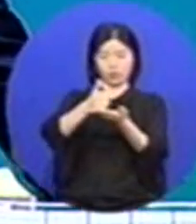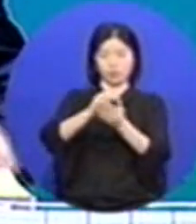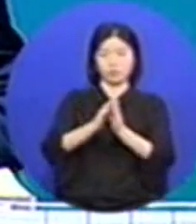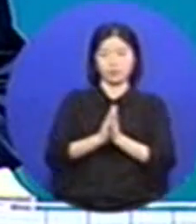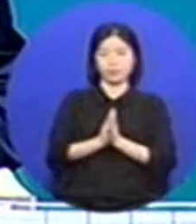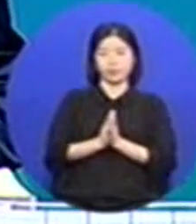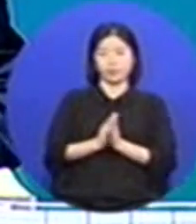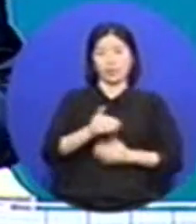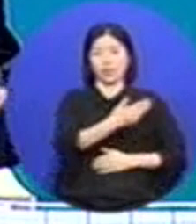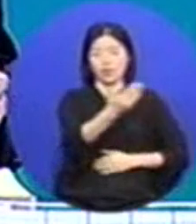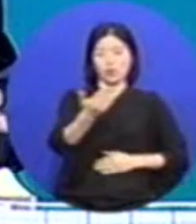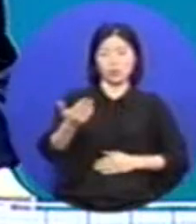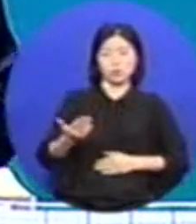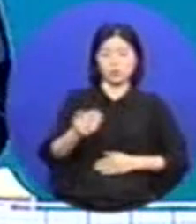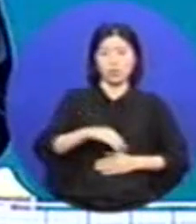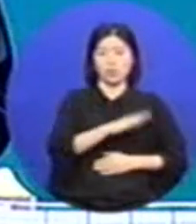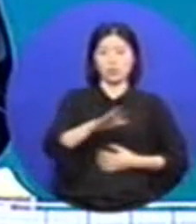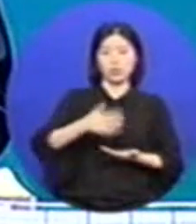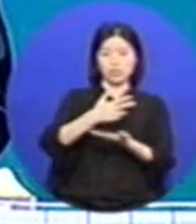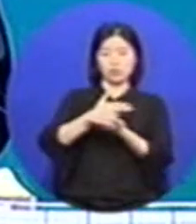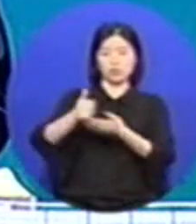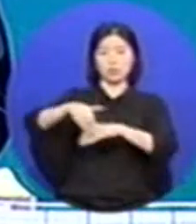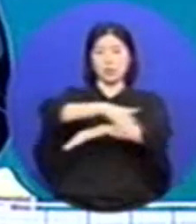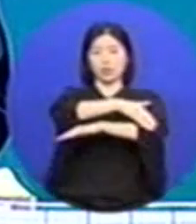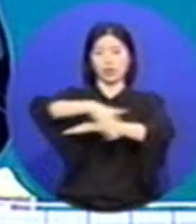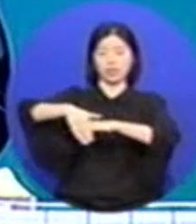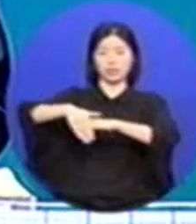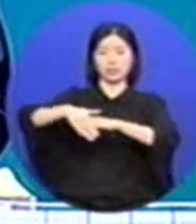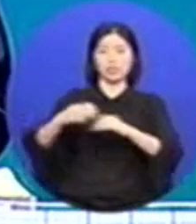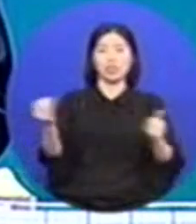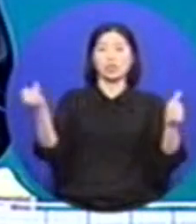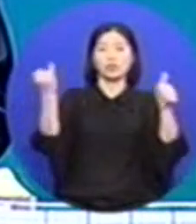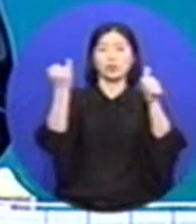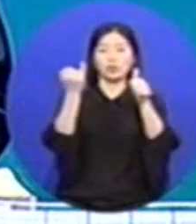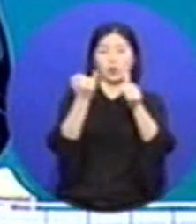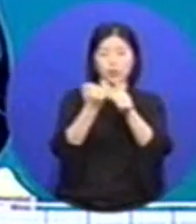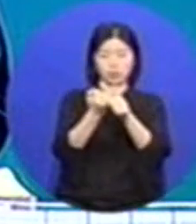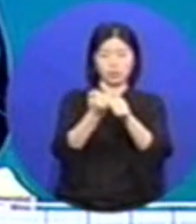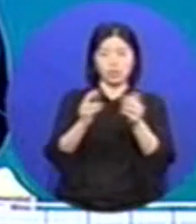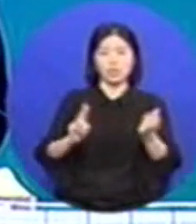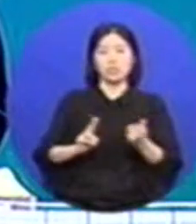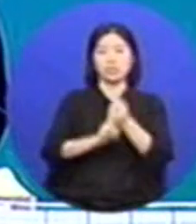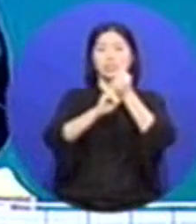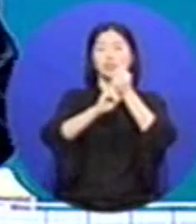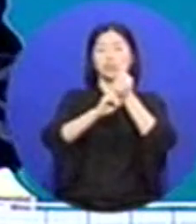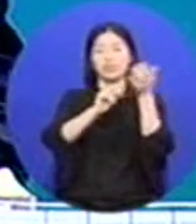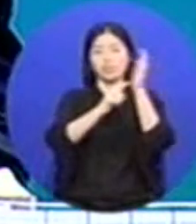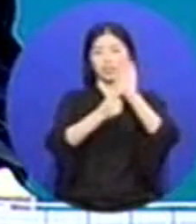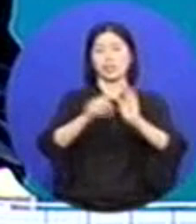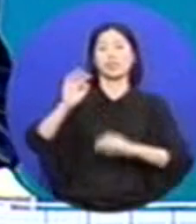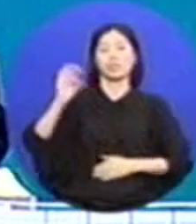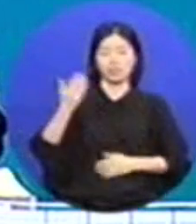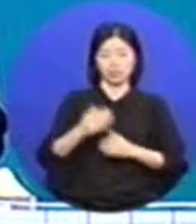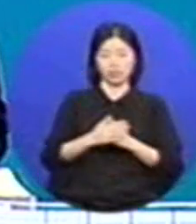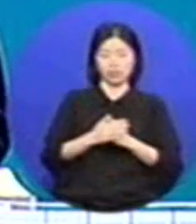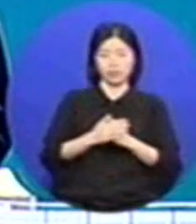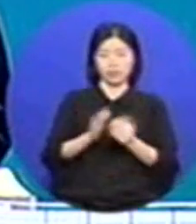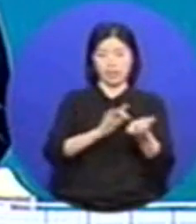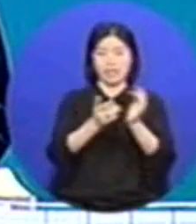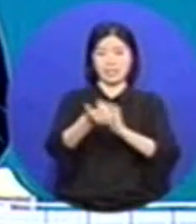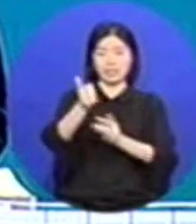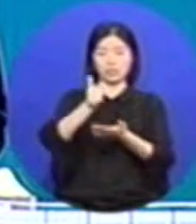여러분 우리 주님의 계획은 결혼이 기적이 되는 겁니다 예수님이 첫 번째 행하신